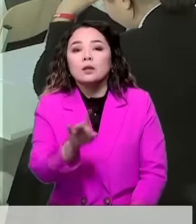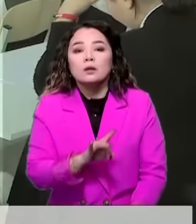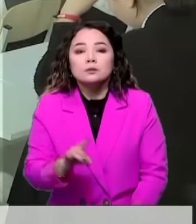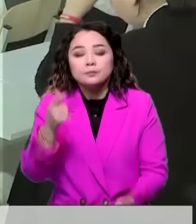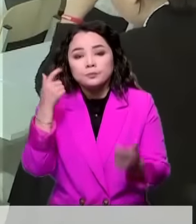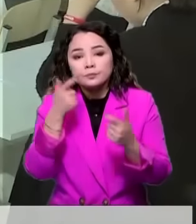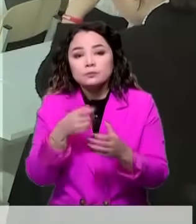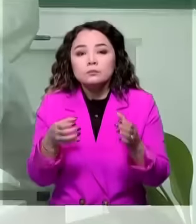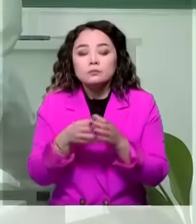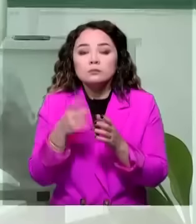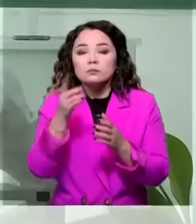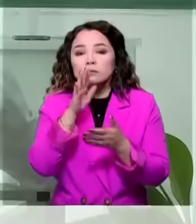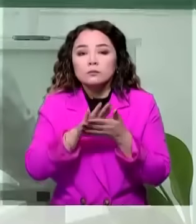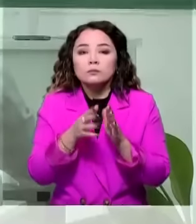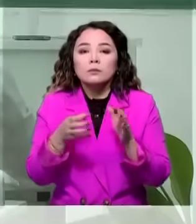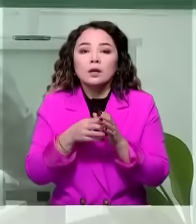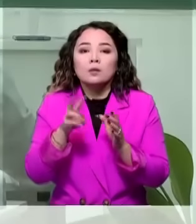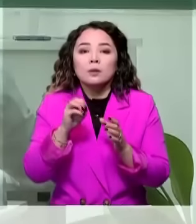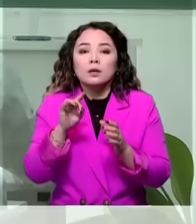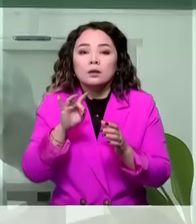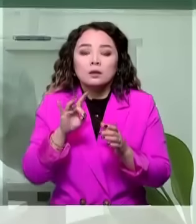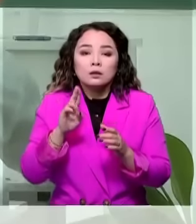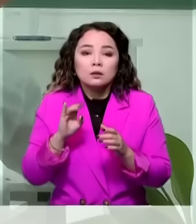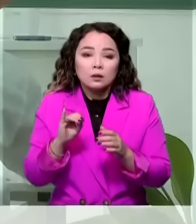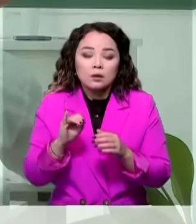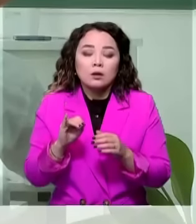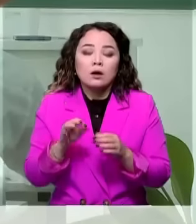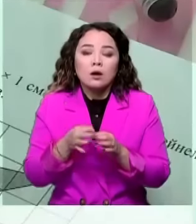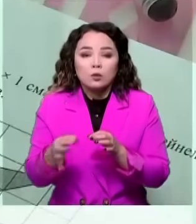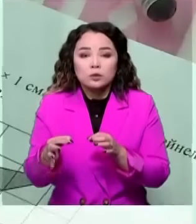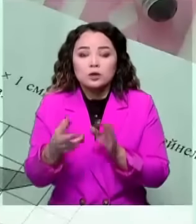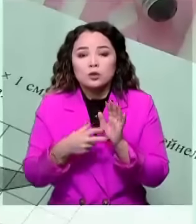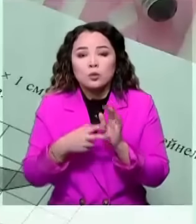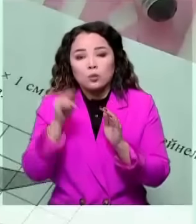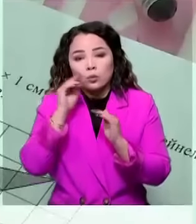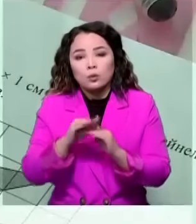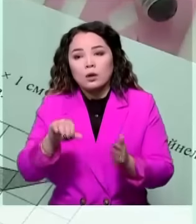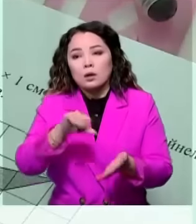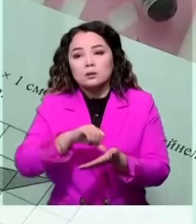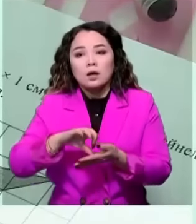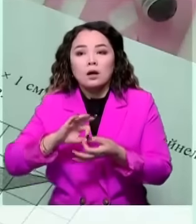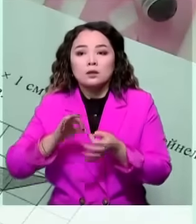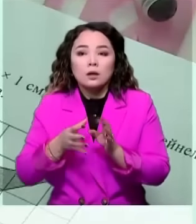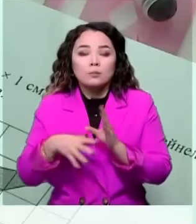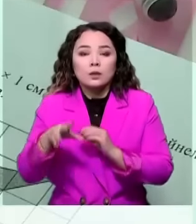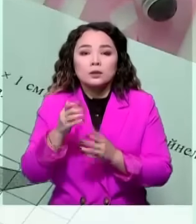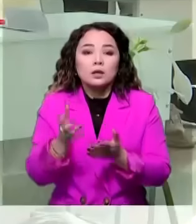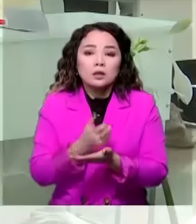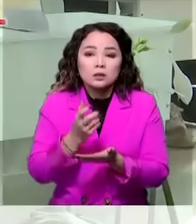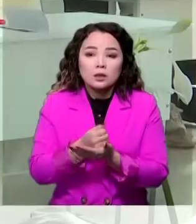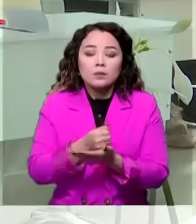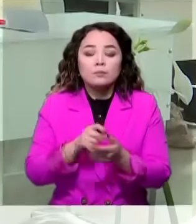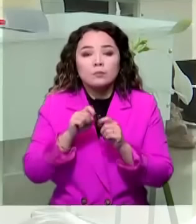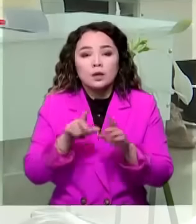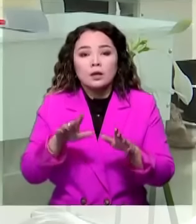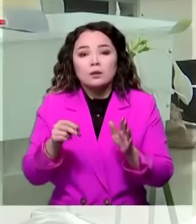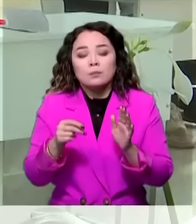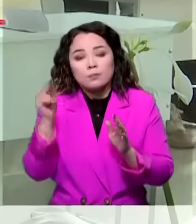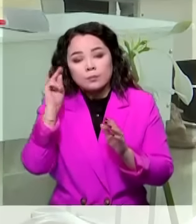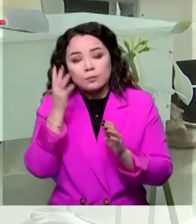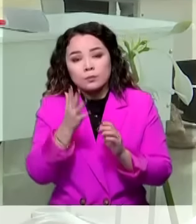Республикалық білім сайысының бірінші кезеңіне Меркі ауданының өзінен 800 оқушы қатысты. Олимпиаданың артықшылығы балалардың жетістіктерімен мектептегі